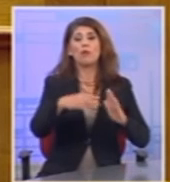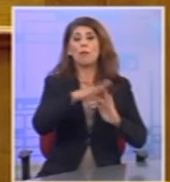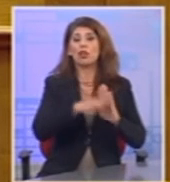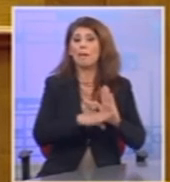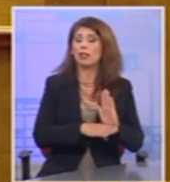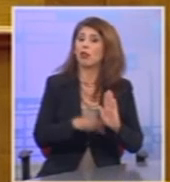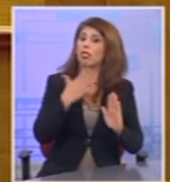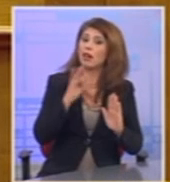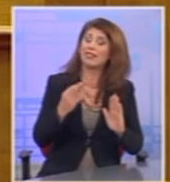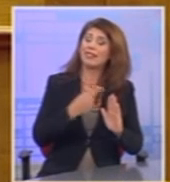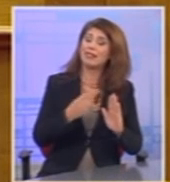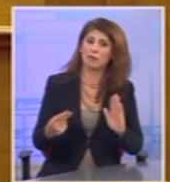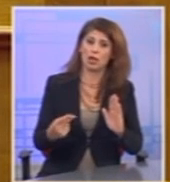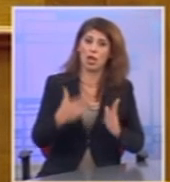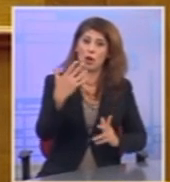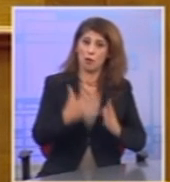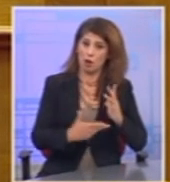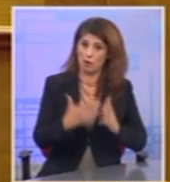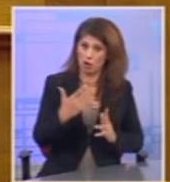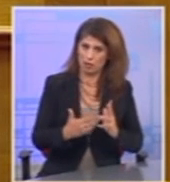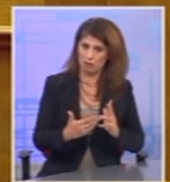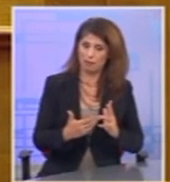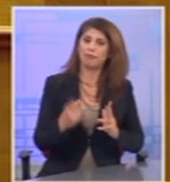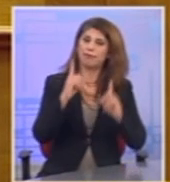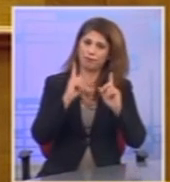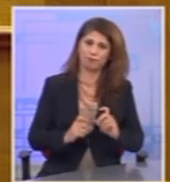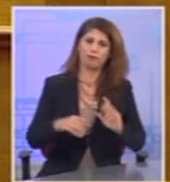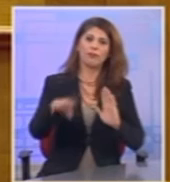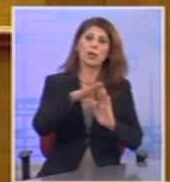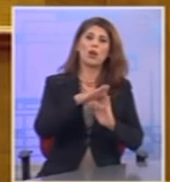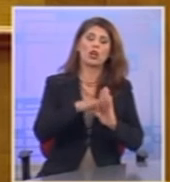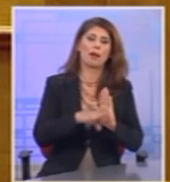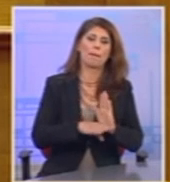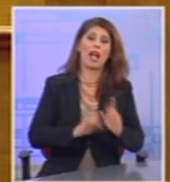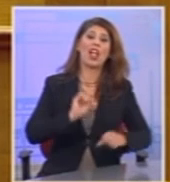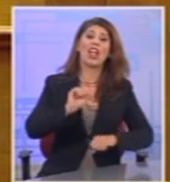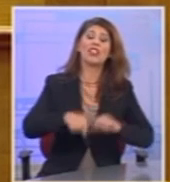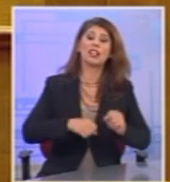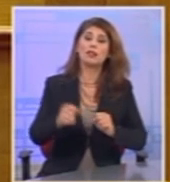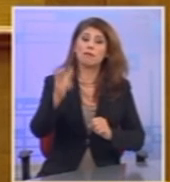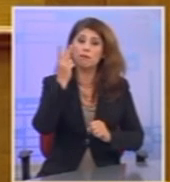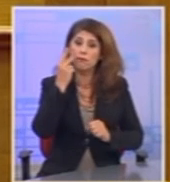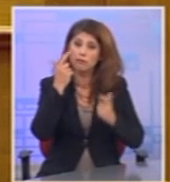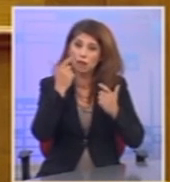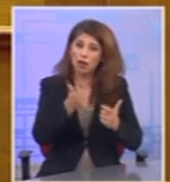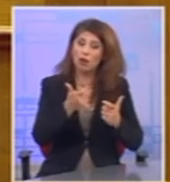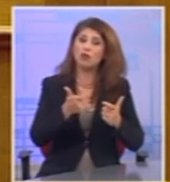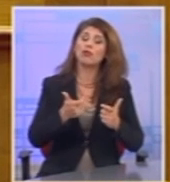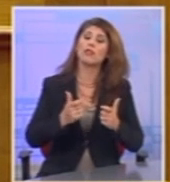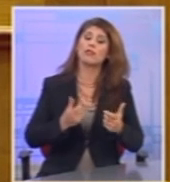σημαίνει αυτό? Είναι οι προϋπολογισμοί που απαιτούν πρόγραμμα, δράσεις, παρακολούθηση και αξιολόγηση των